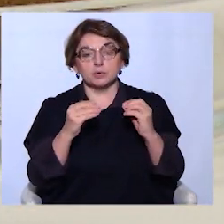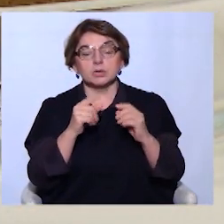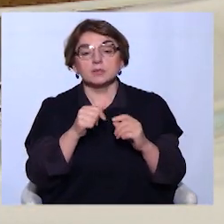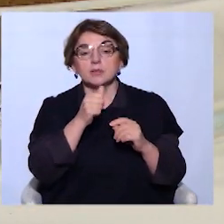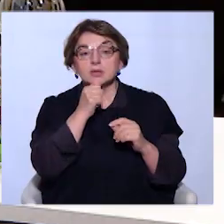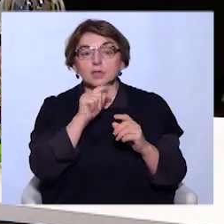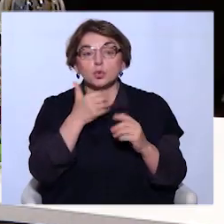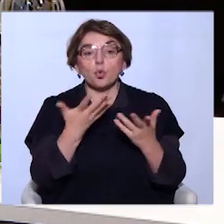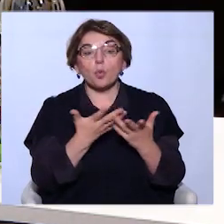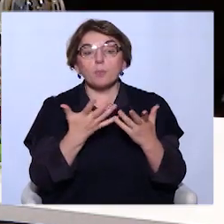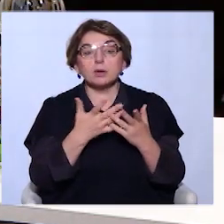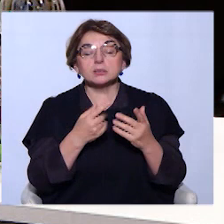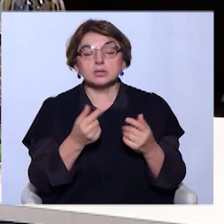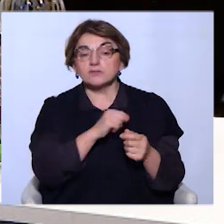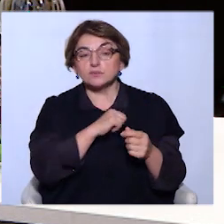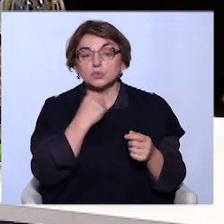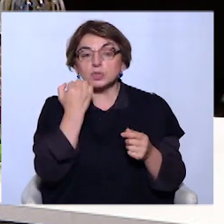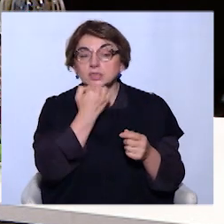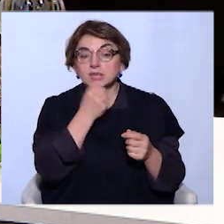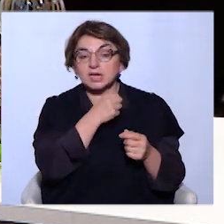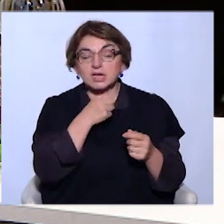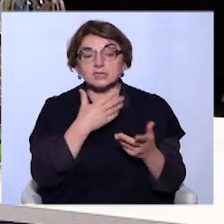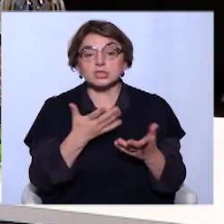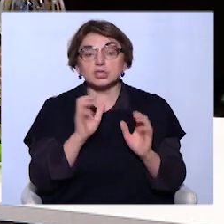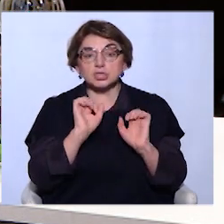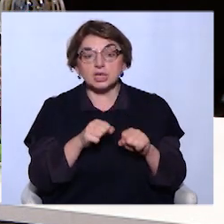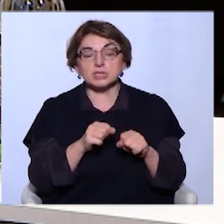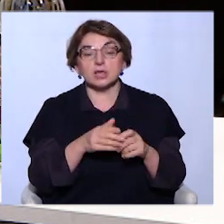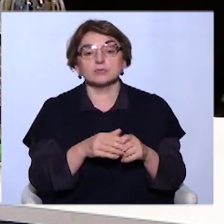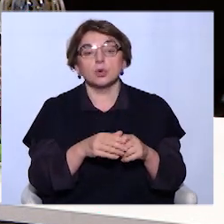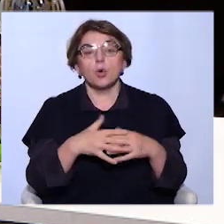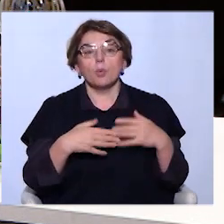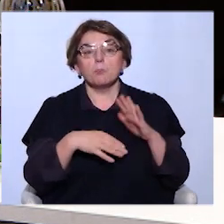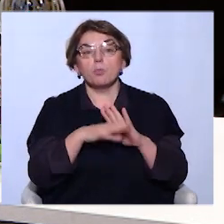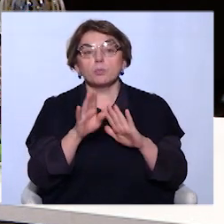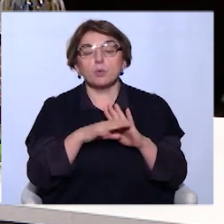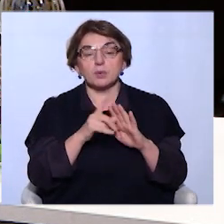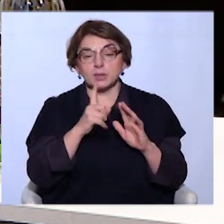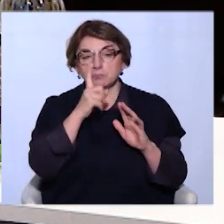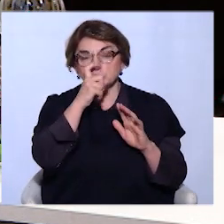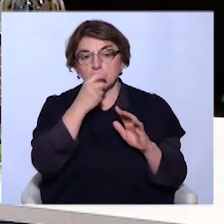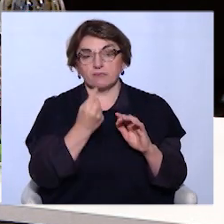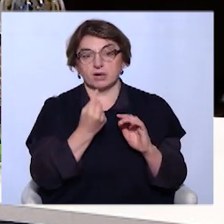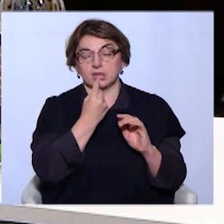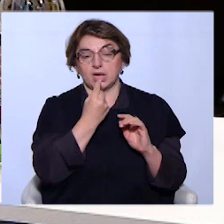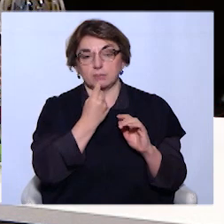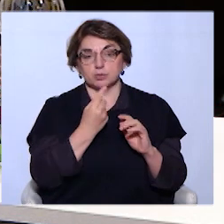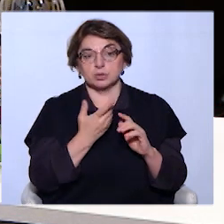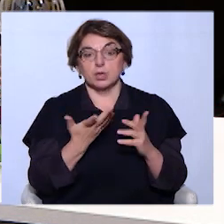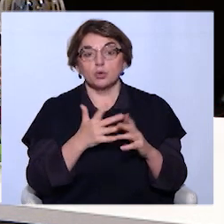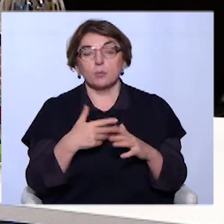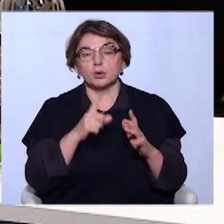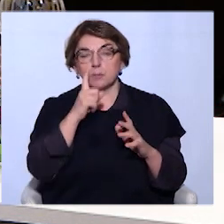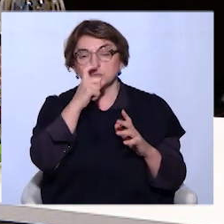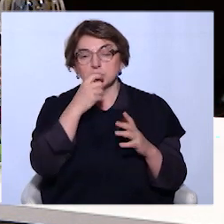ნაწილით, რომელი პროდუქტი, ანუ რომელი ხილი შეიცავს უფრო მომჟავო გემოს და რომელია